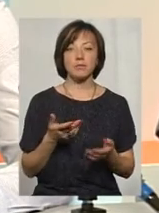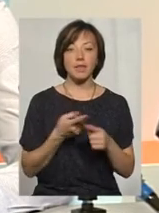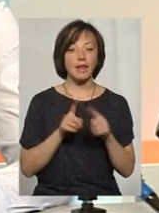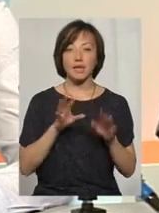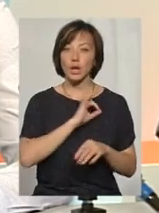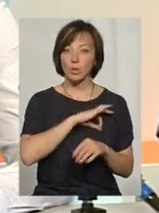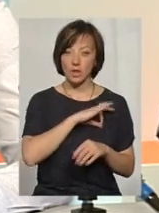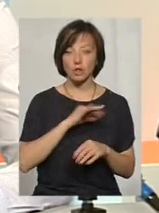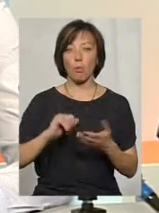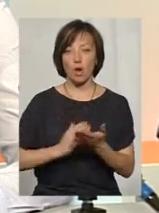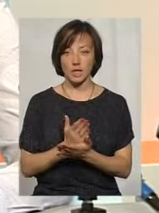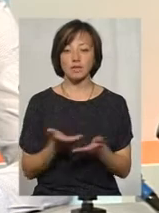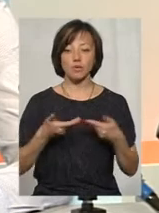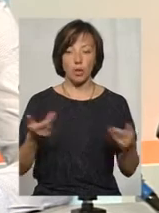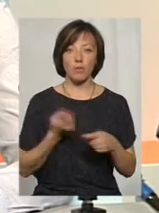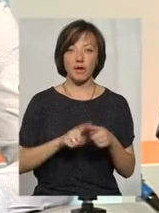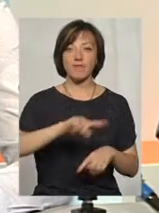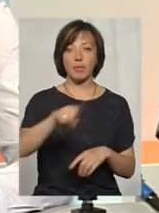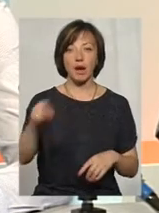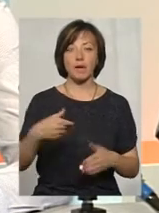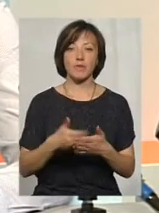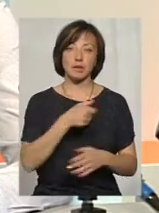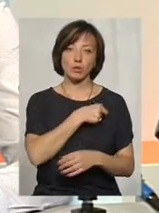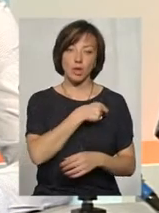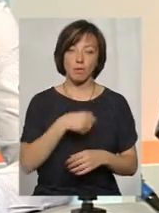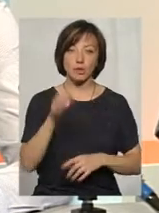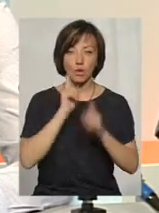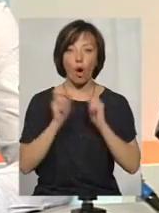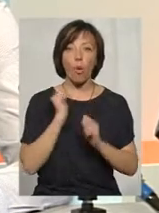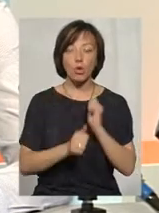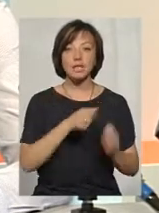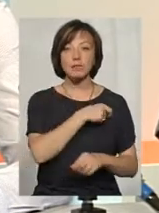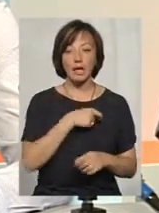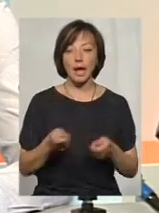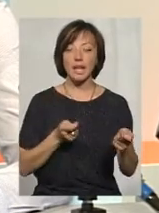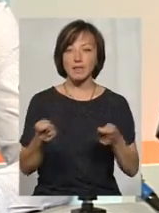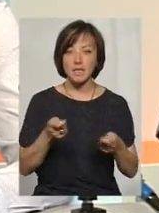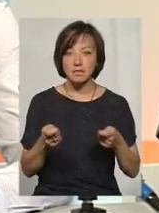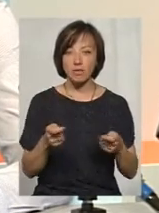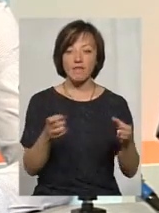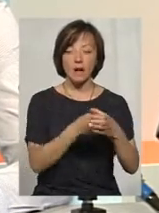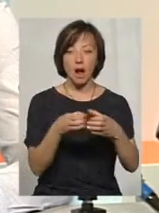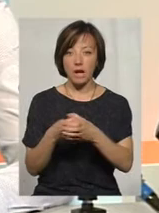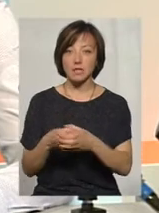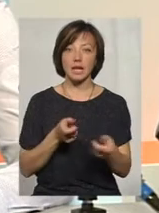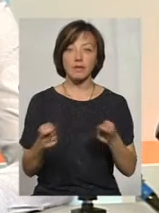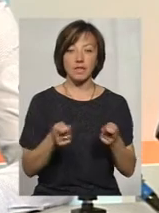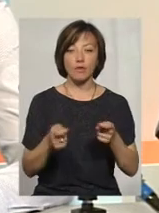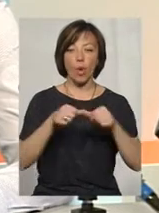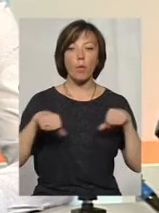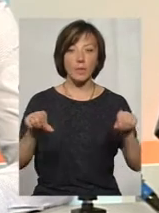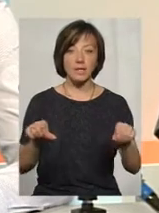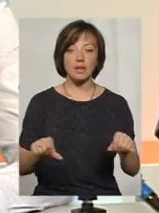й політична. І цього ми вимагаємо від депутатів обласної ради. Кожен депутат, керівництво фракції, керівництво